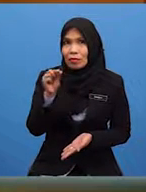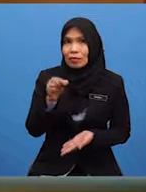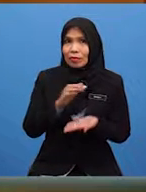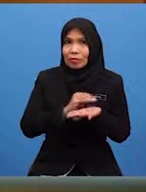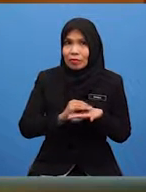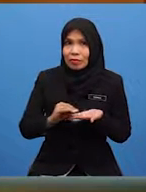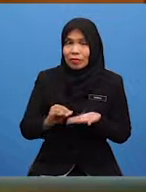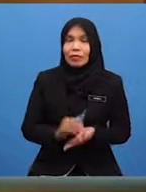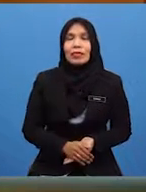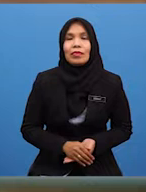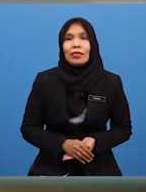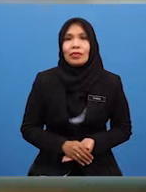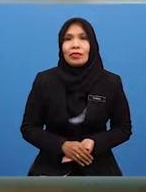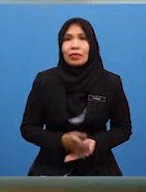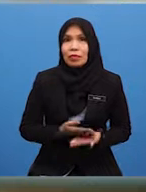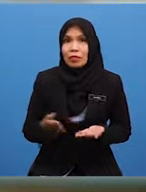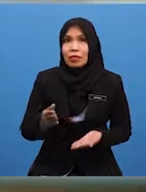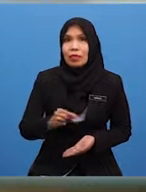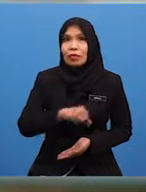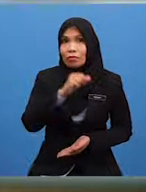A hingga Z.